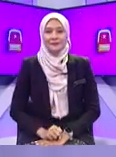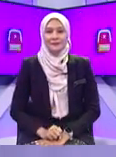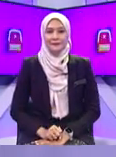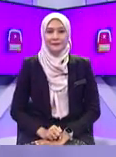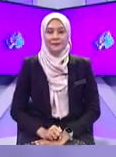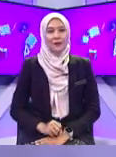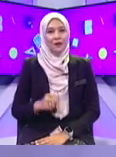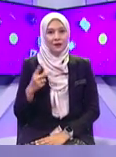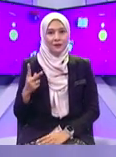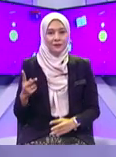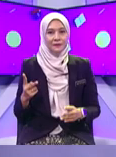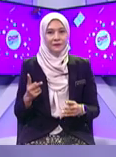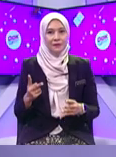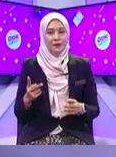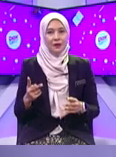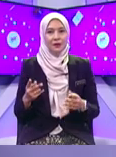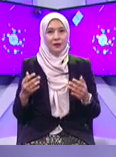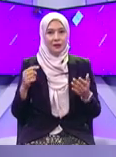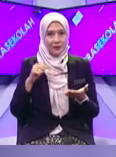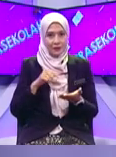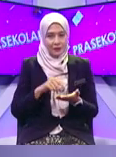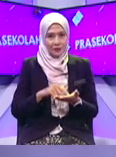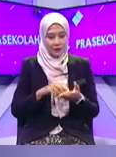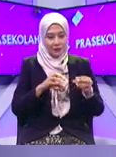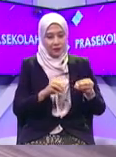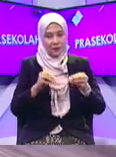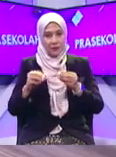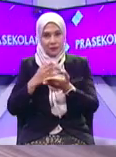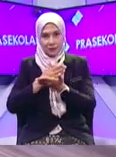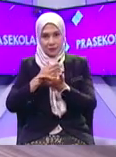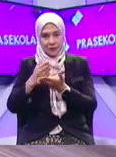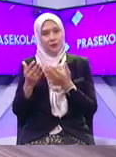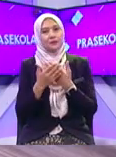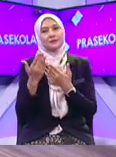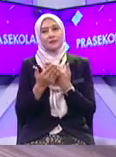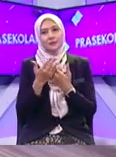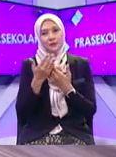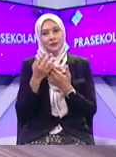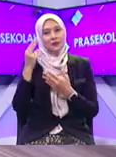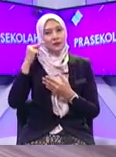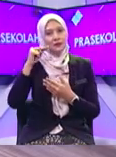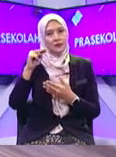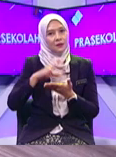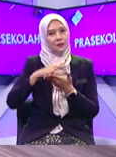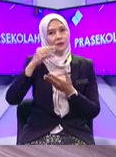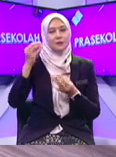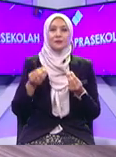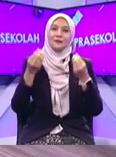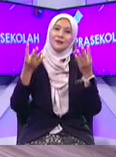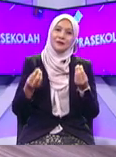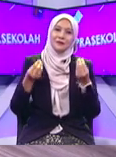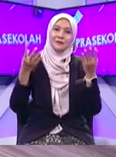Oke jadi Sebenarnya ini adalah operasi tolak yang mudah nanti kita akan belajar lagi banyak lagi